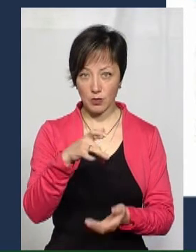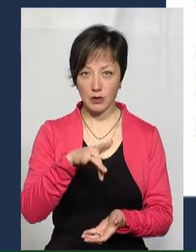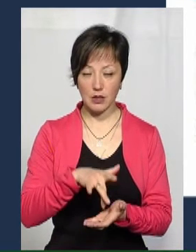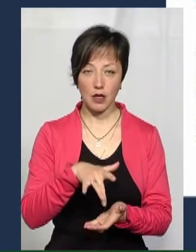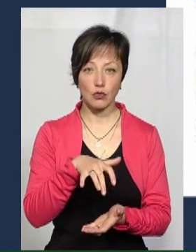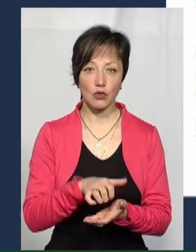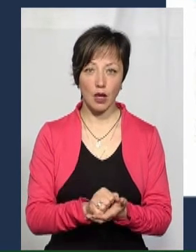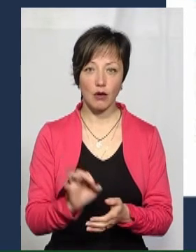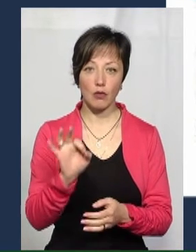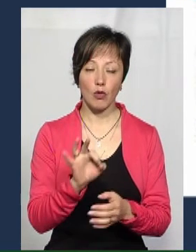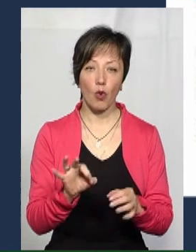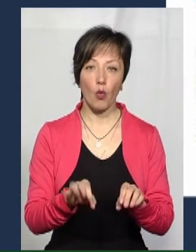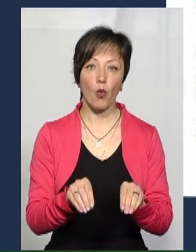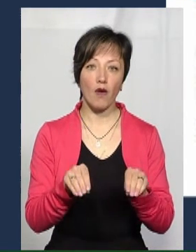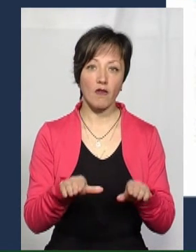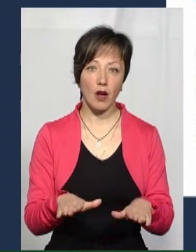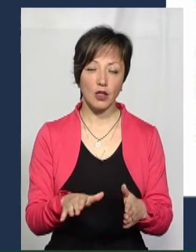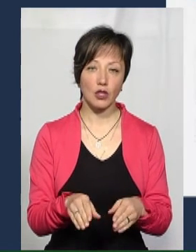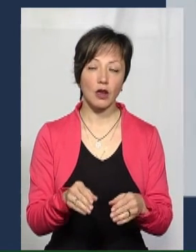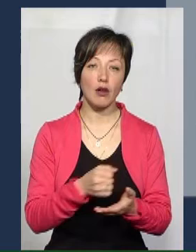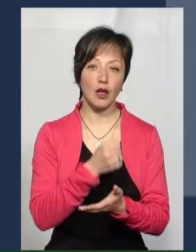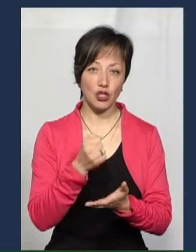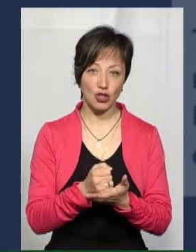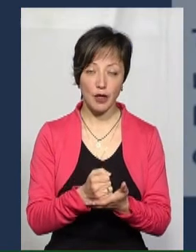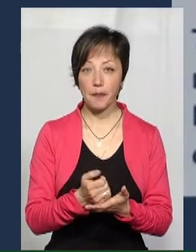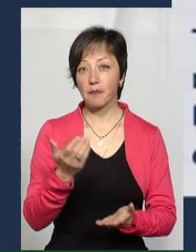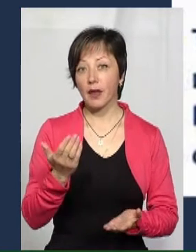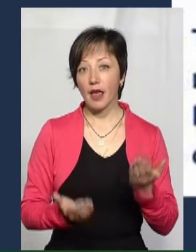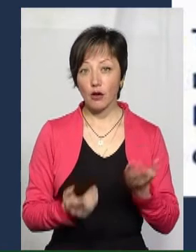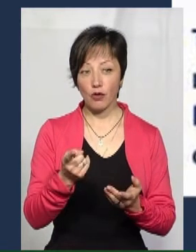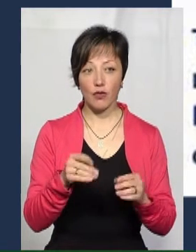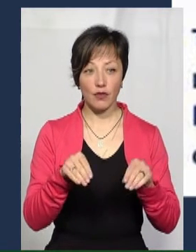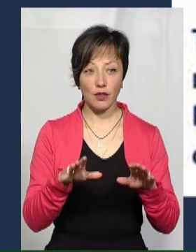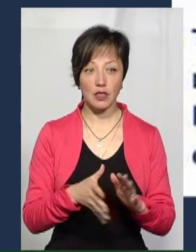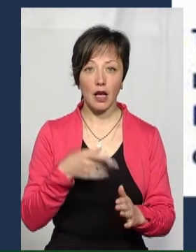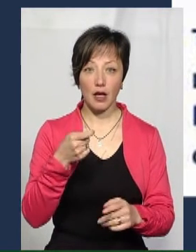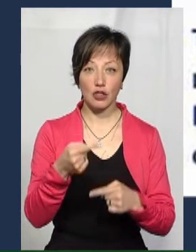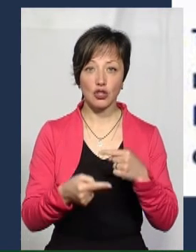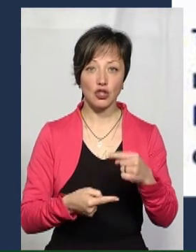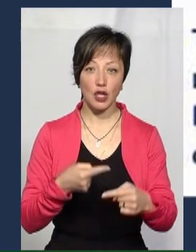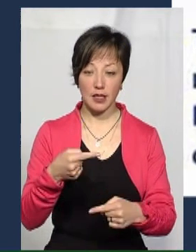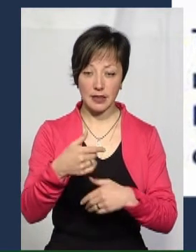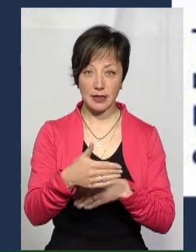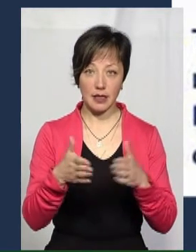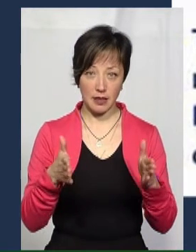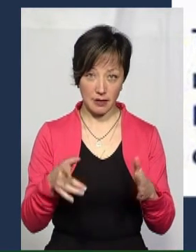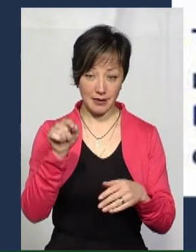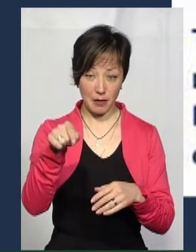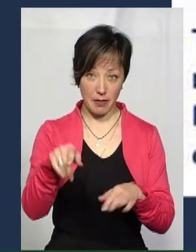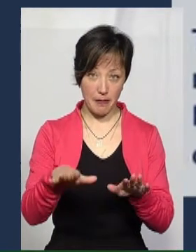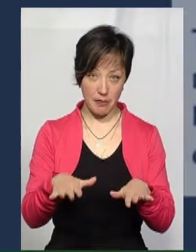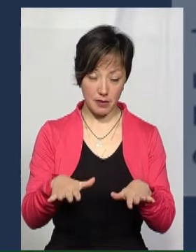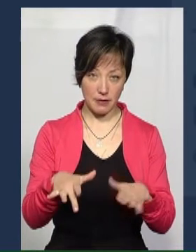центру зайнятості щодо ухвалення рішення. Якщо ж ви вирішили подати заяву через скриньку для кореспонденції в